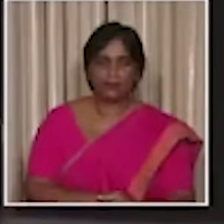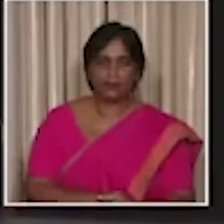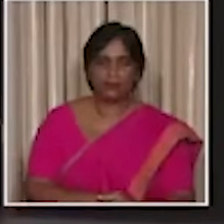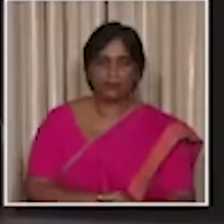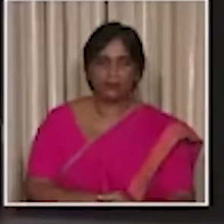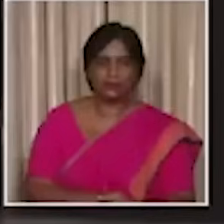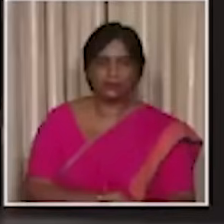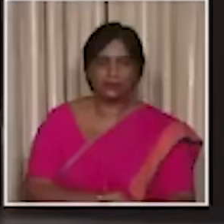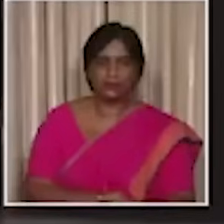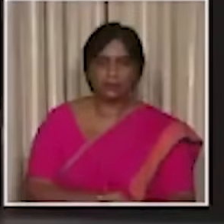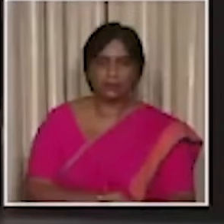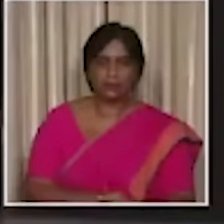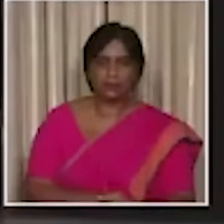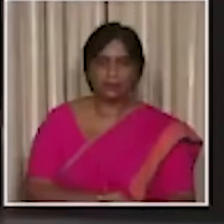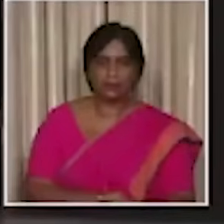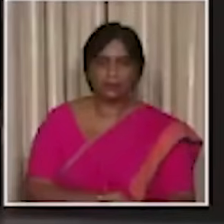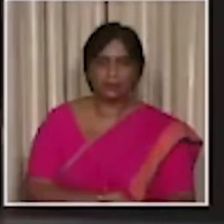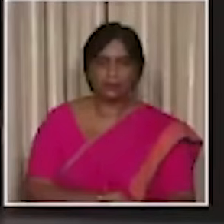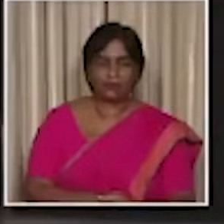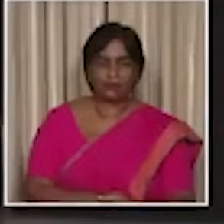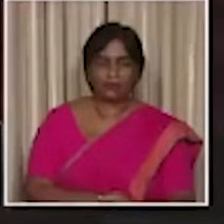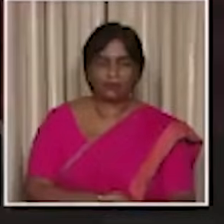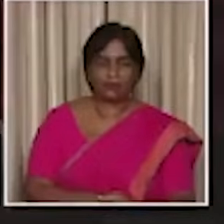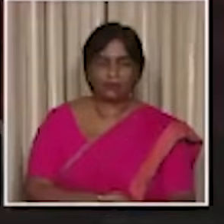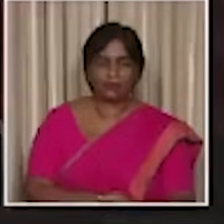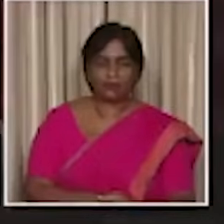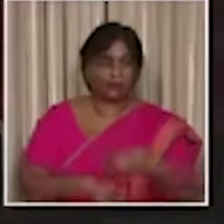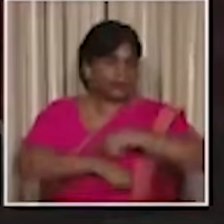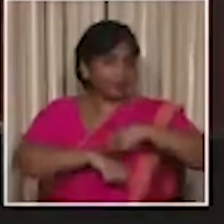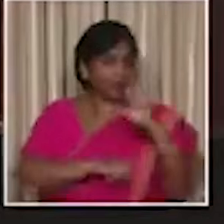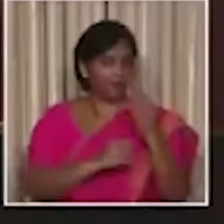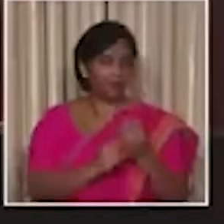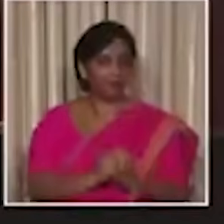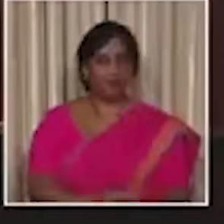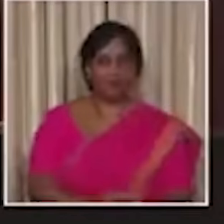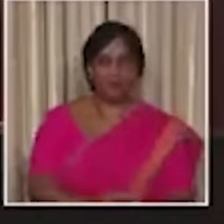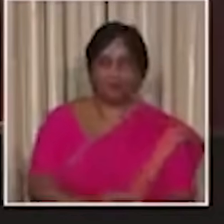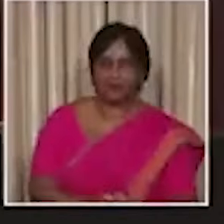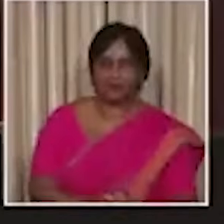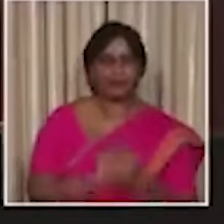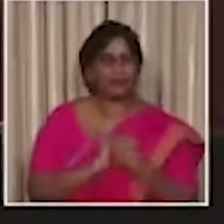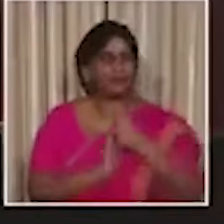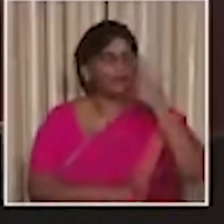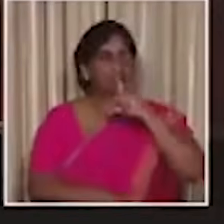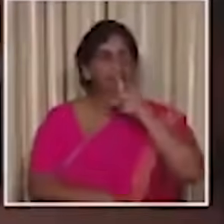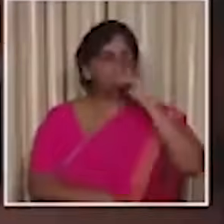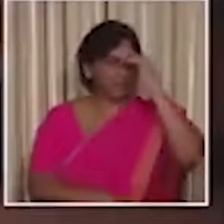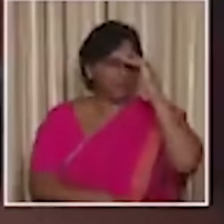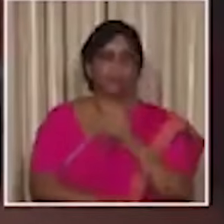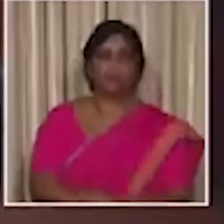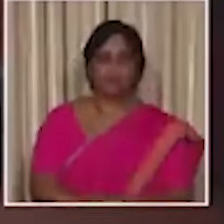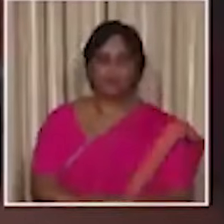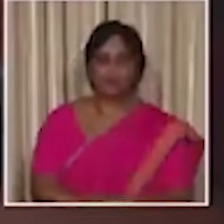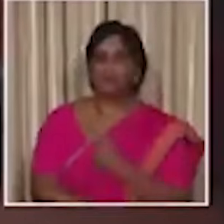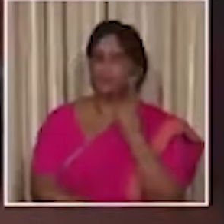එහෙනම් ඔබතුමායි කතාව කියන්න මම තව ටිකක් කියන්න. ලොකු වෙලාවක් දෙන්න බෑ කාලය ගත වෙනවා අනුර කුමාර අමතුමා. නියෝජ්‍ය කතානායකතුමනි එකක්